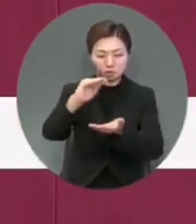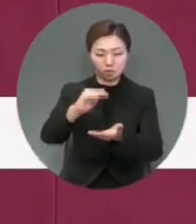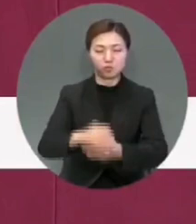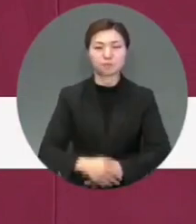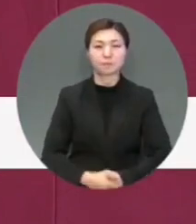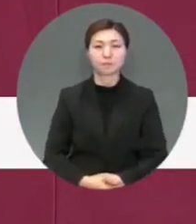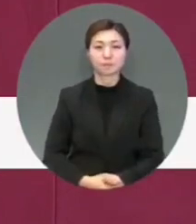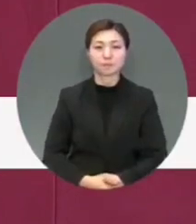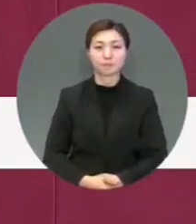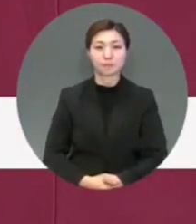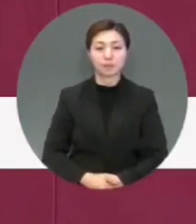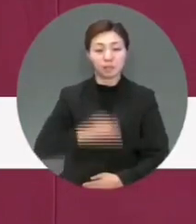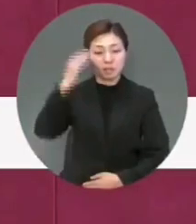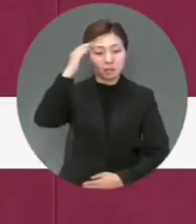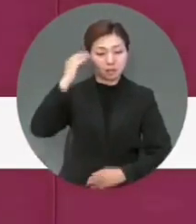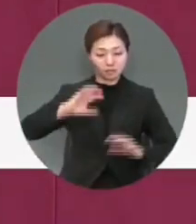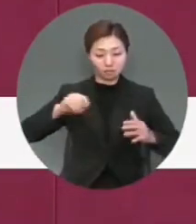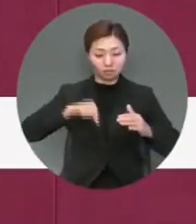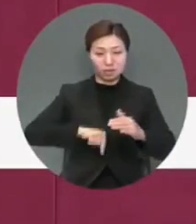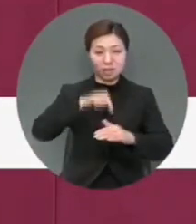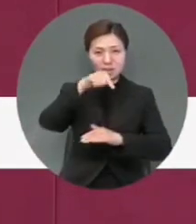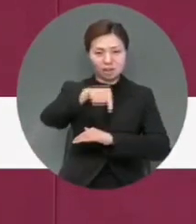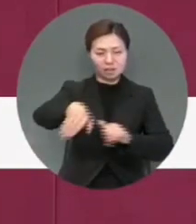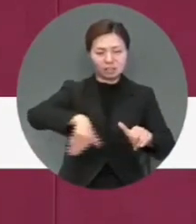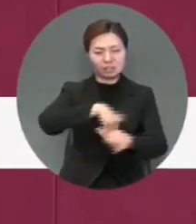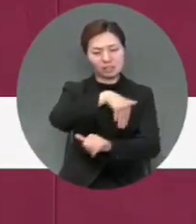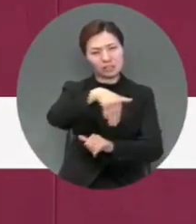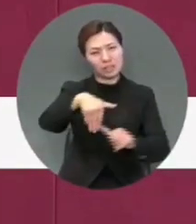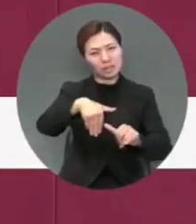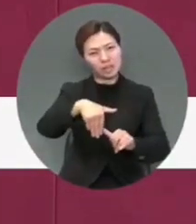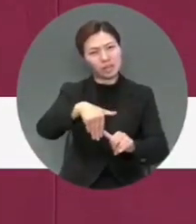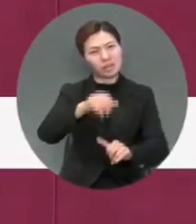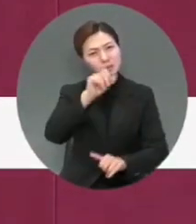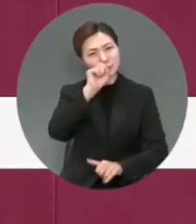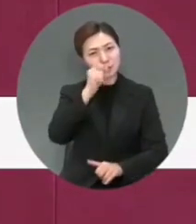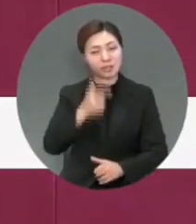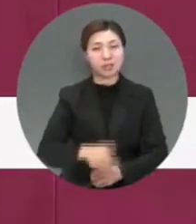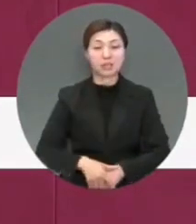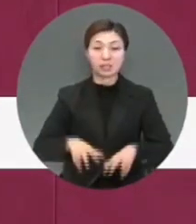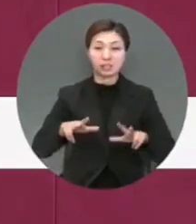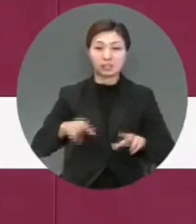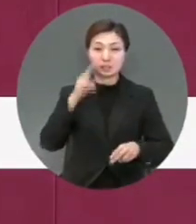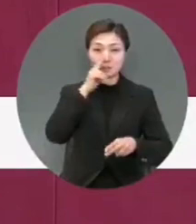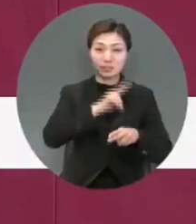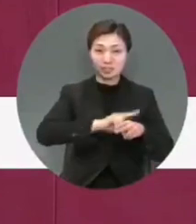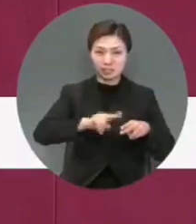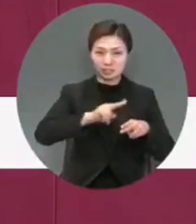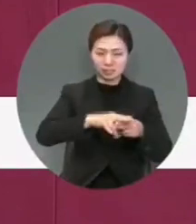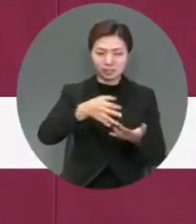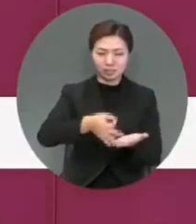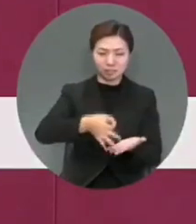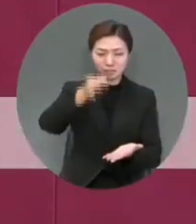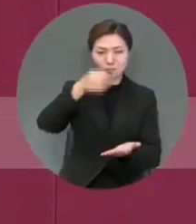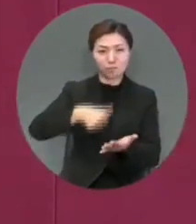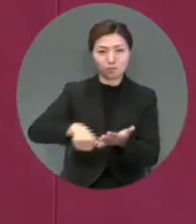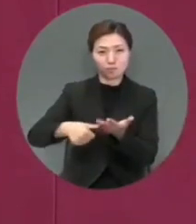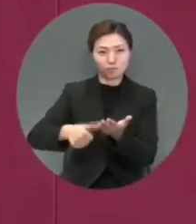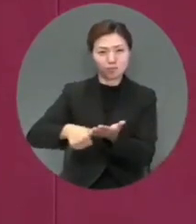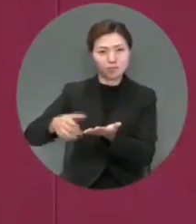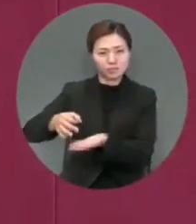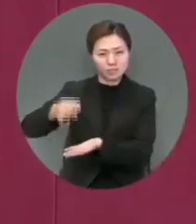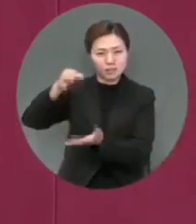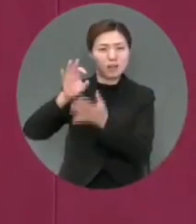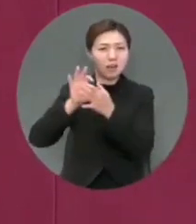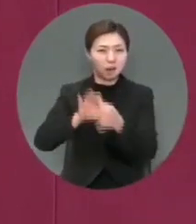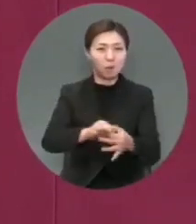않습니다. 국제적으로 고금리와 고물가 상황이 지속되는 가운데 글로벌